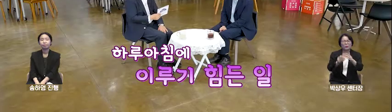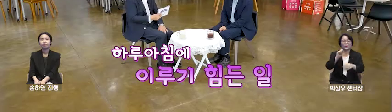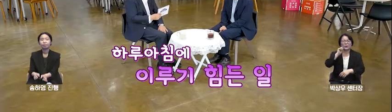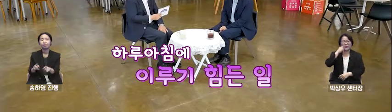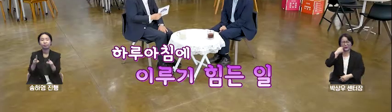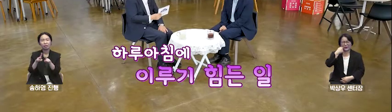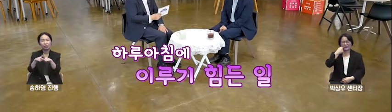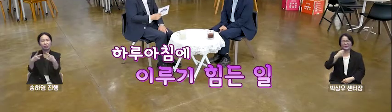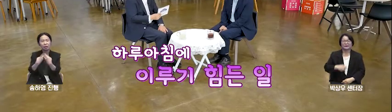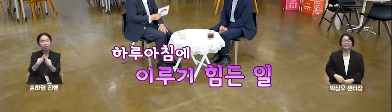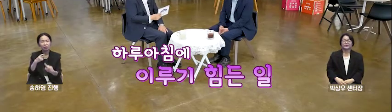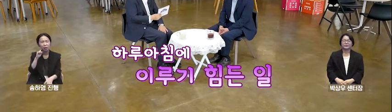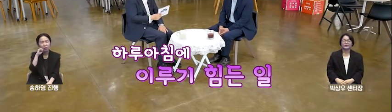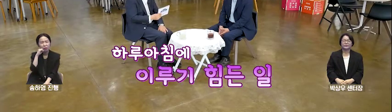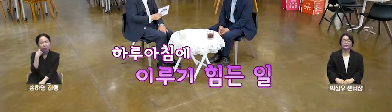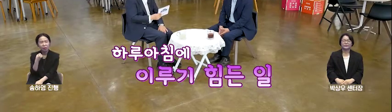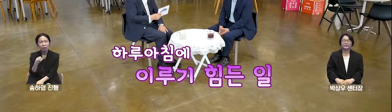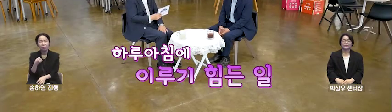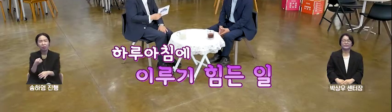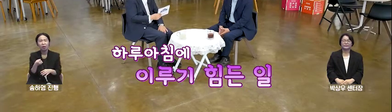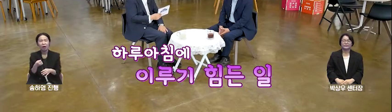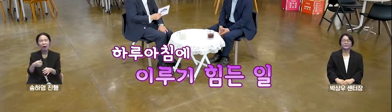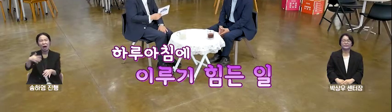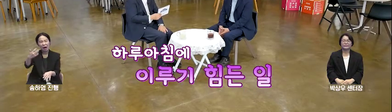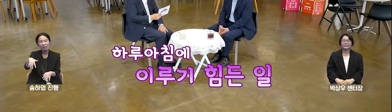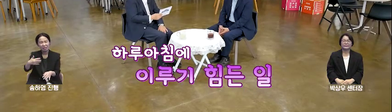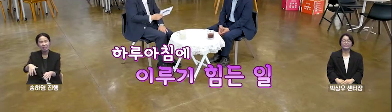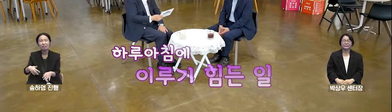아니기 때문에 이해가 잘 아직 확실하게 안 된 거예요.